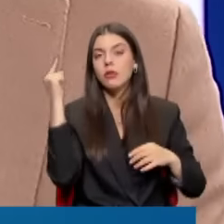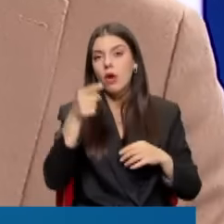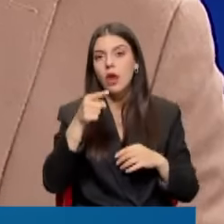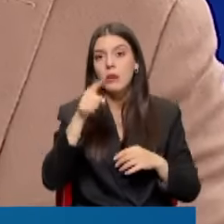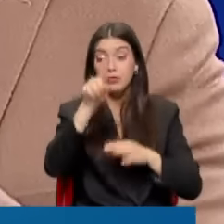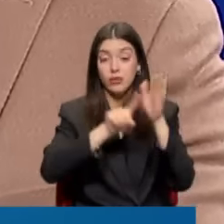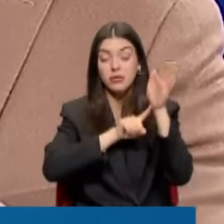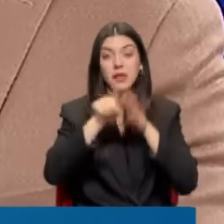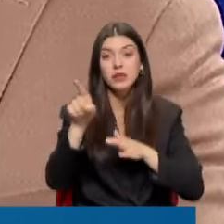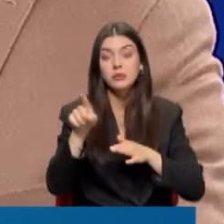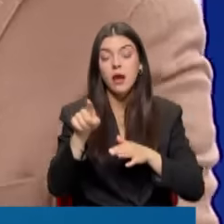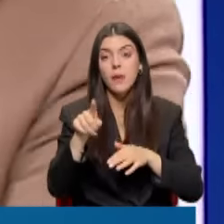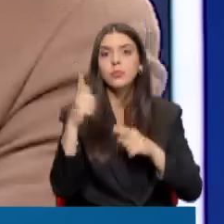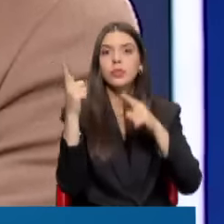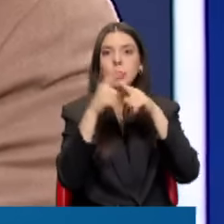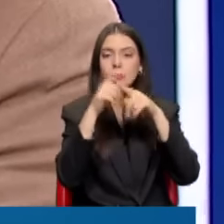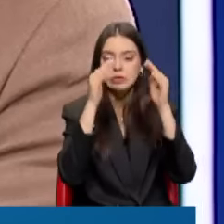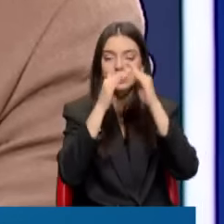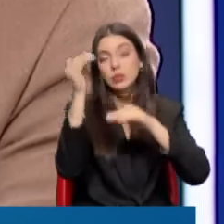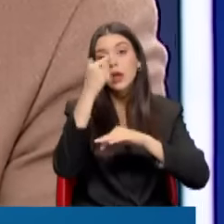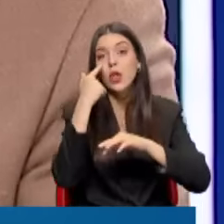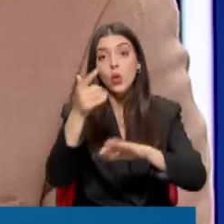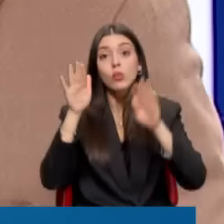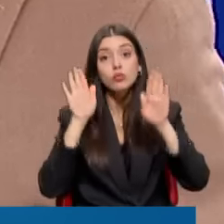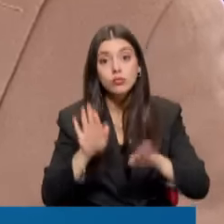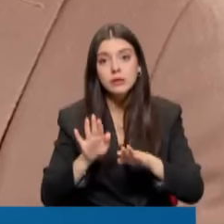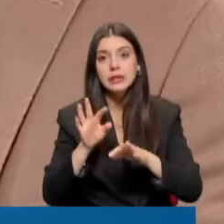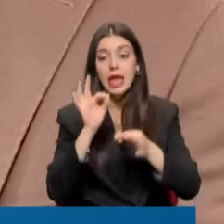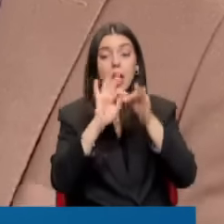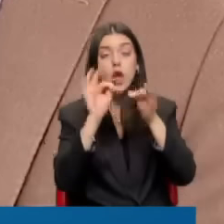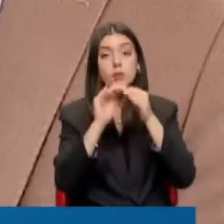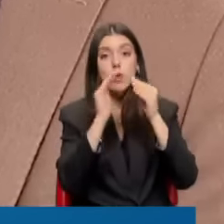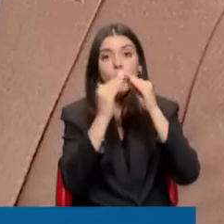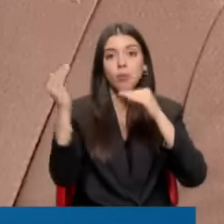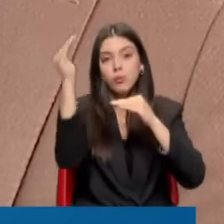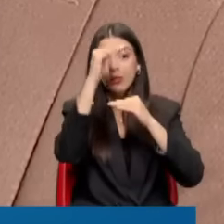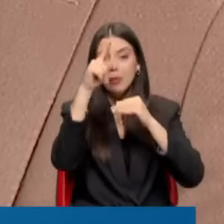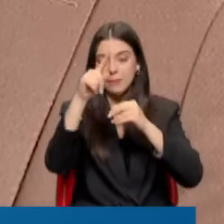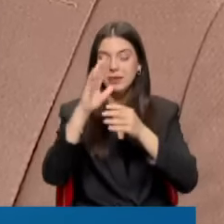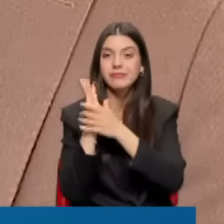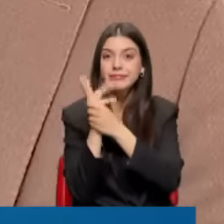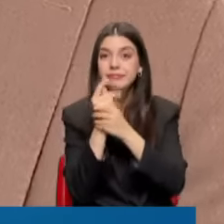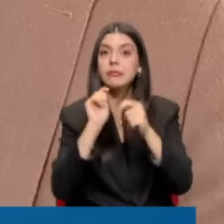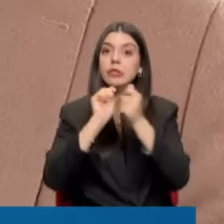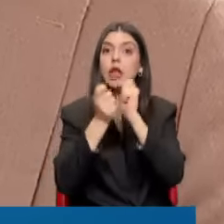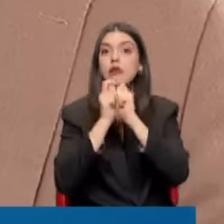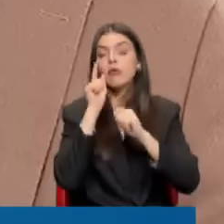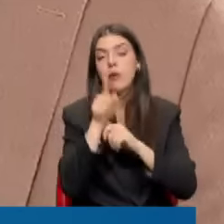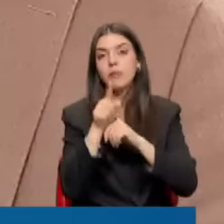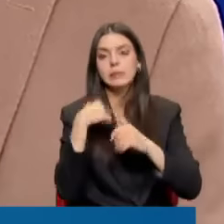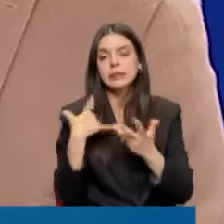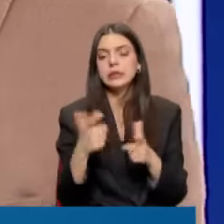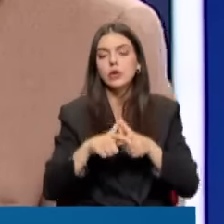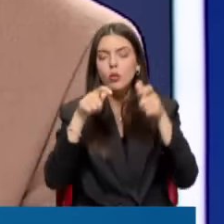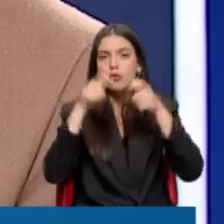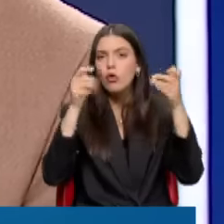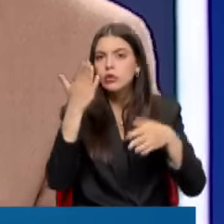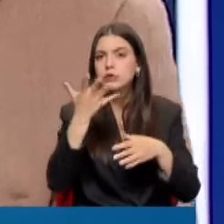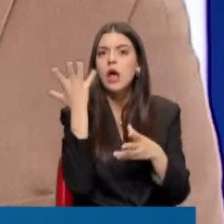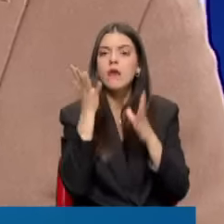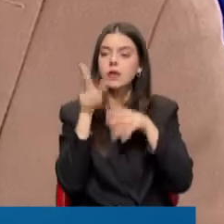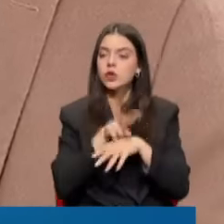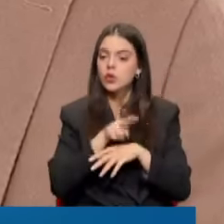bu gelişme yani nüfus artış hızımız durması Ekonomik büyüme yelpazesinde de bir değişiklik yaratacak Çünkü biz nasıl büyüyoruz daha fazla yol